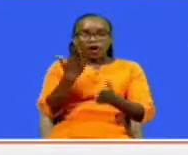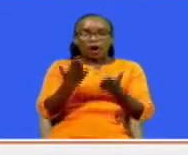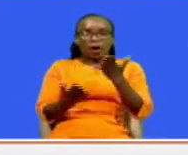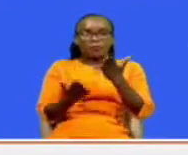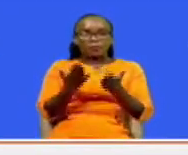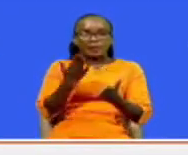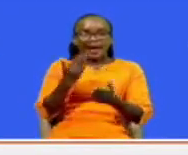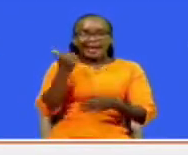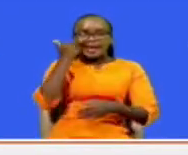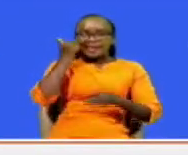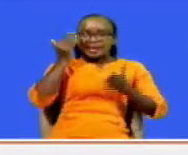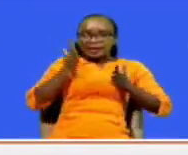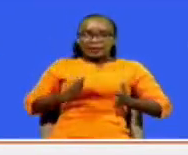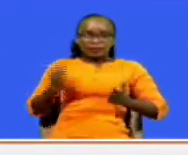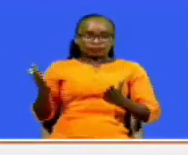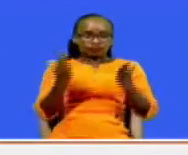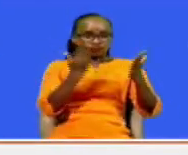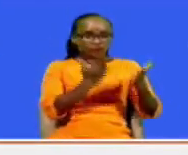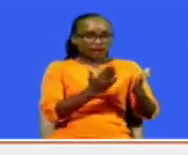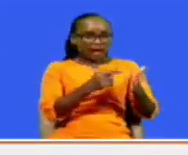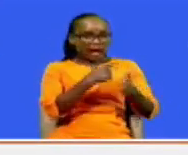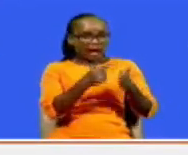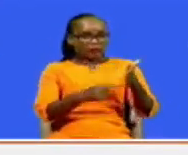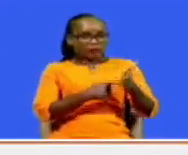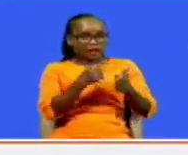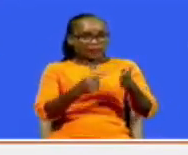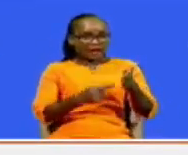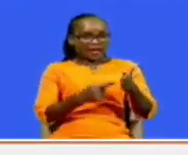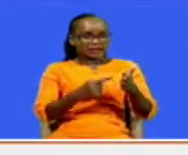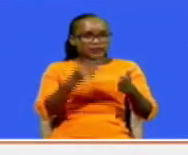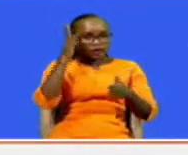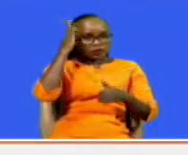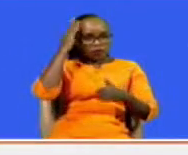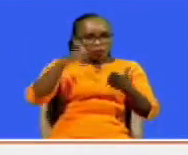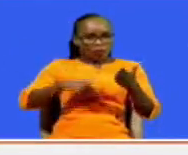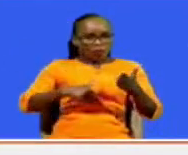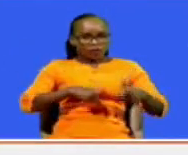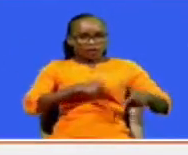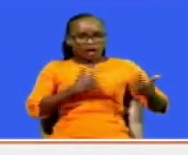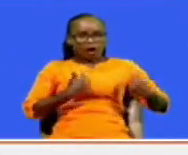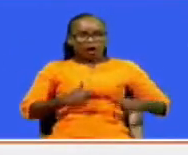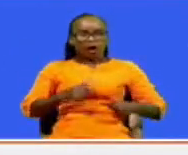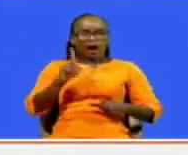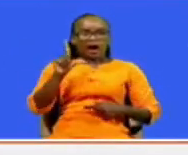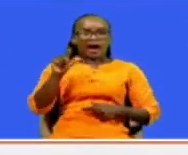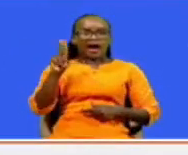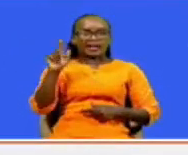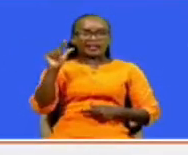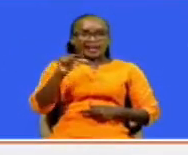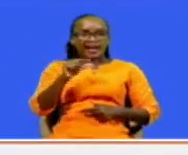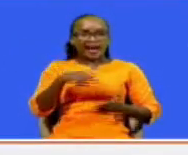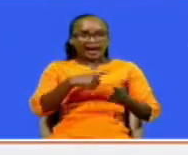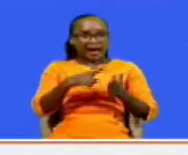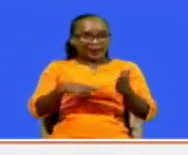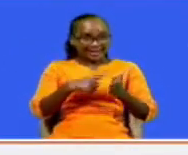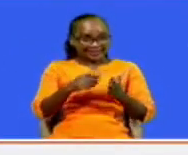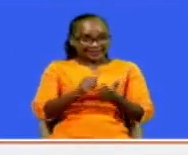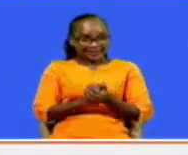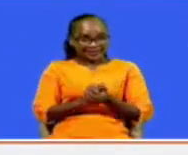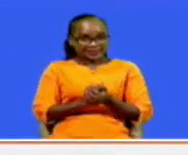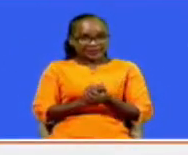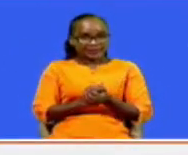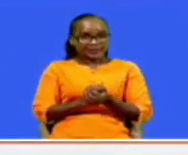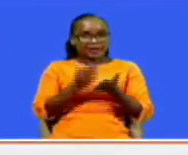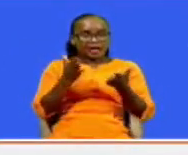ikilinganishwa na mgonjwa kuwekwa kwenye mashine hiyo ijulikanayo kama heart lung machine. So there are certain disadvantage of that.